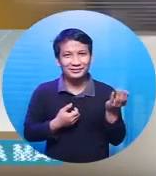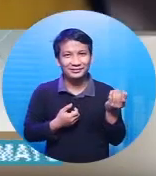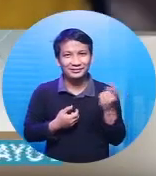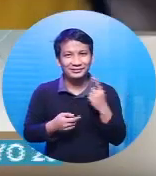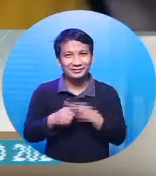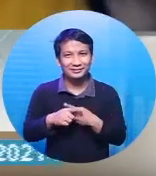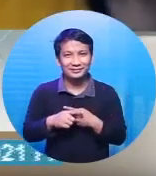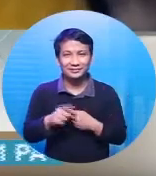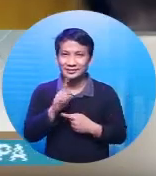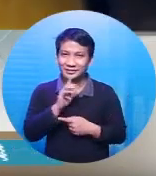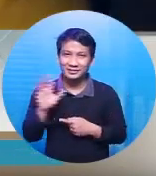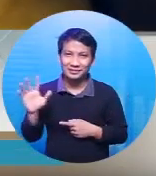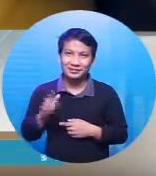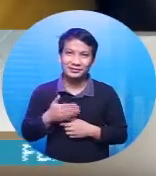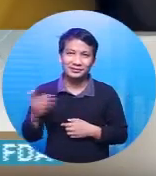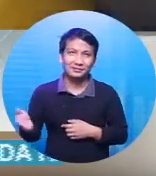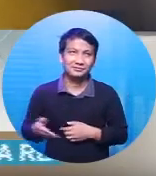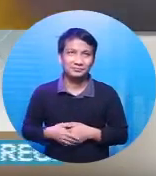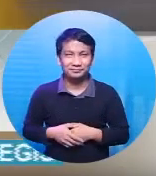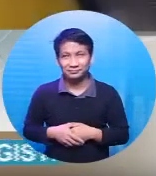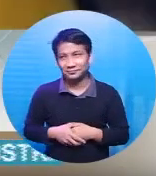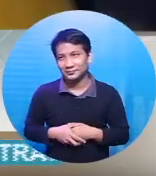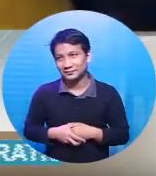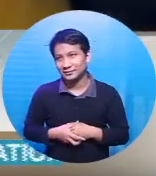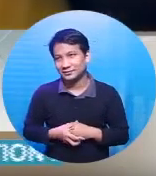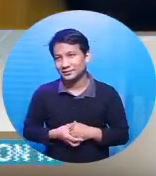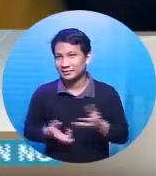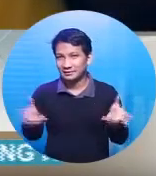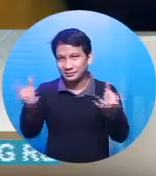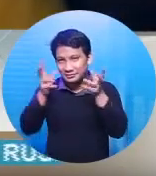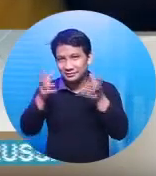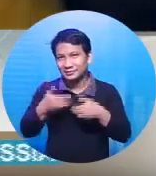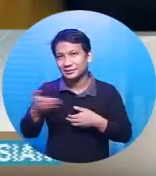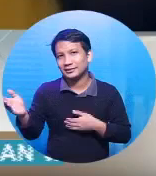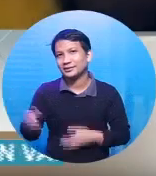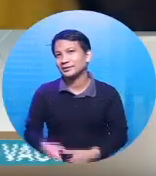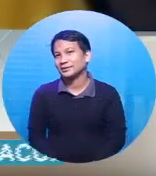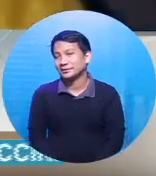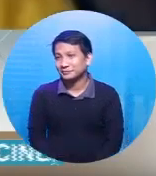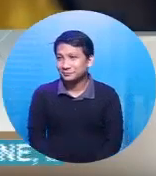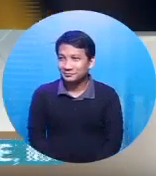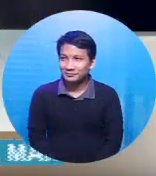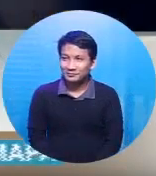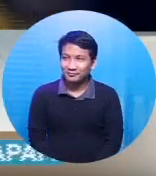ko na po yung promise. Sige ma'am, go ahead ma'am. Nagkikinig kami lahat.